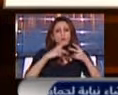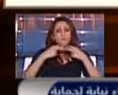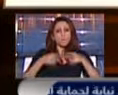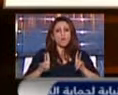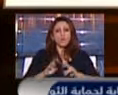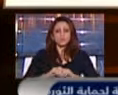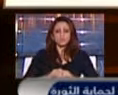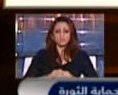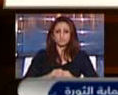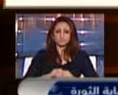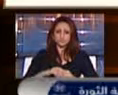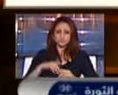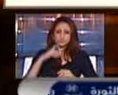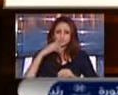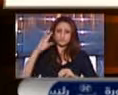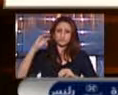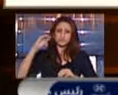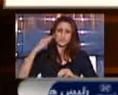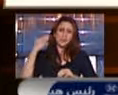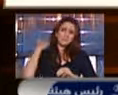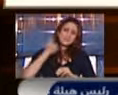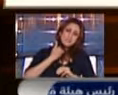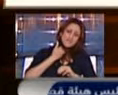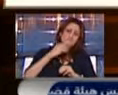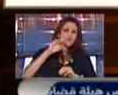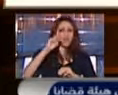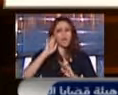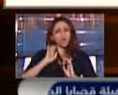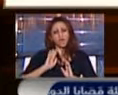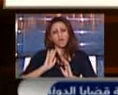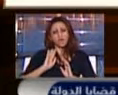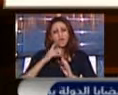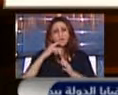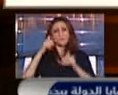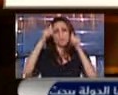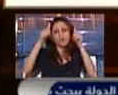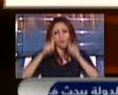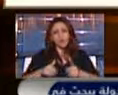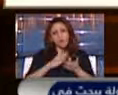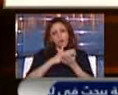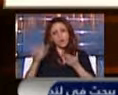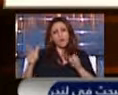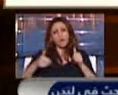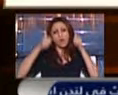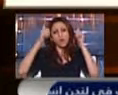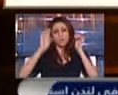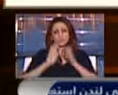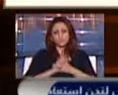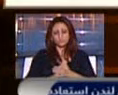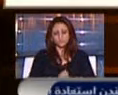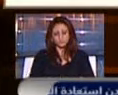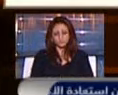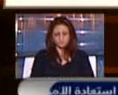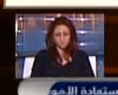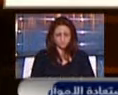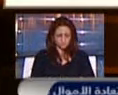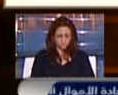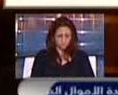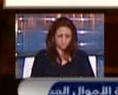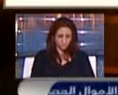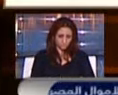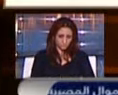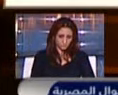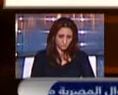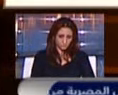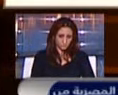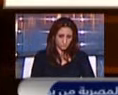تحت تهديد هذا السيف وما فيش حد هيتحول. الجميع قرر ذلك بوضوح شديد. طيب دكتور طب خليك معايا